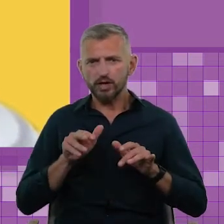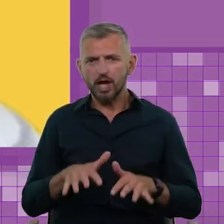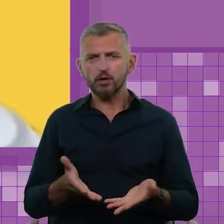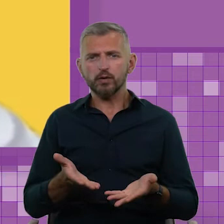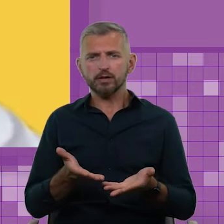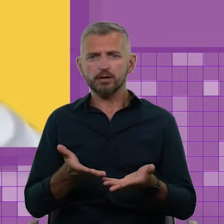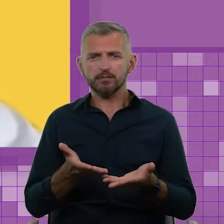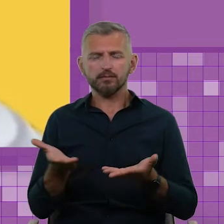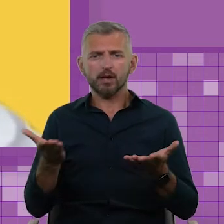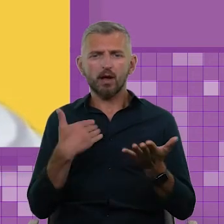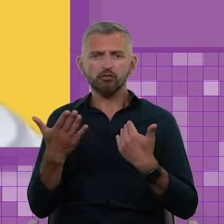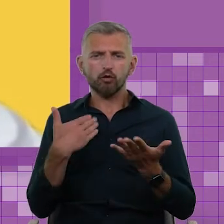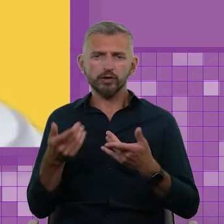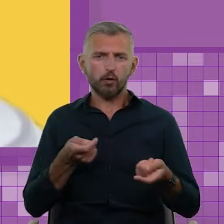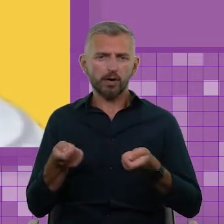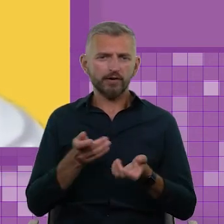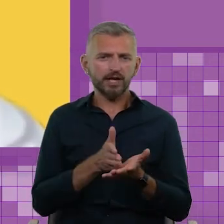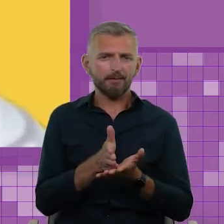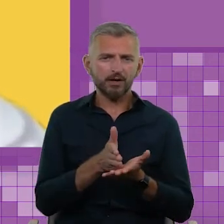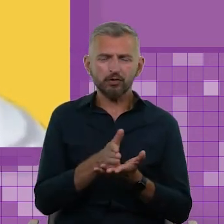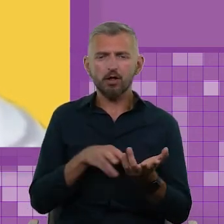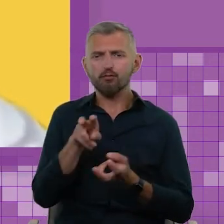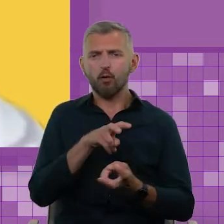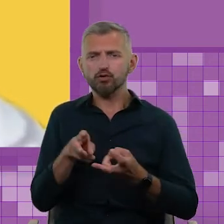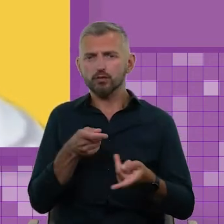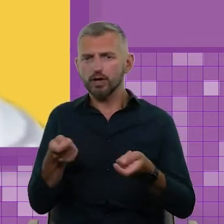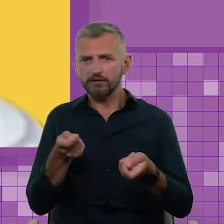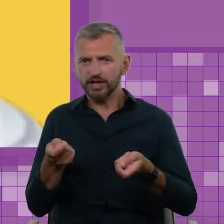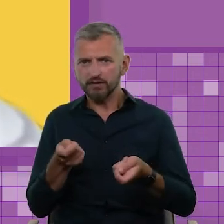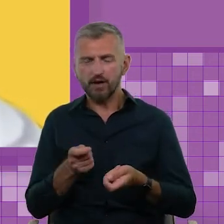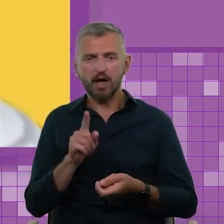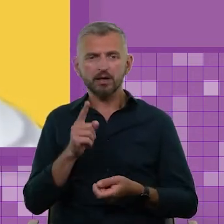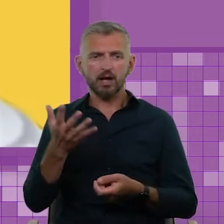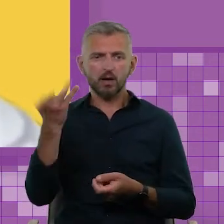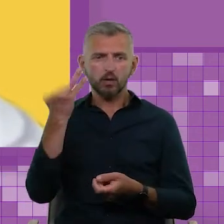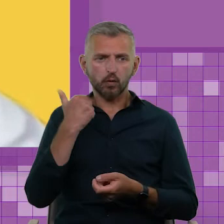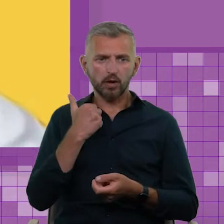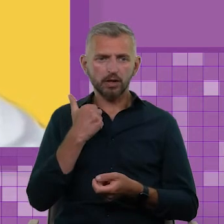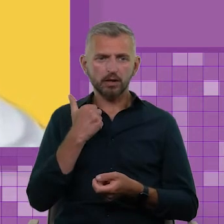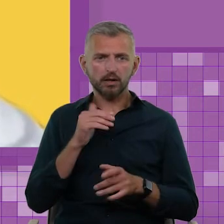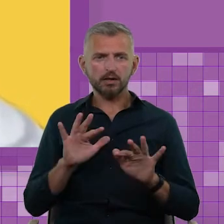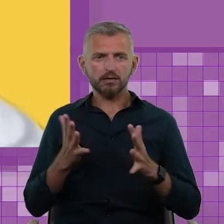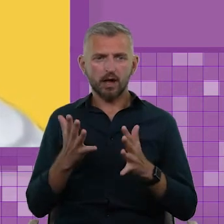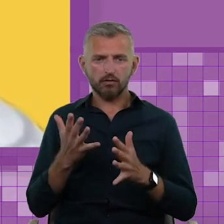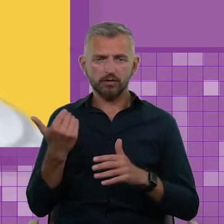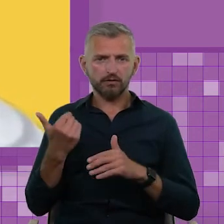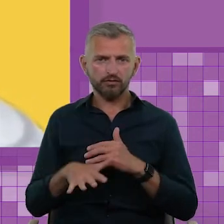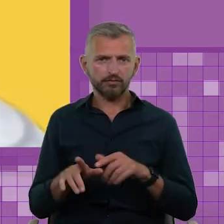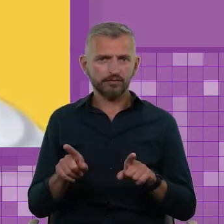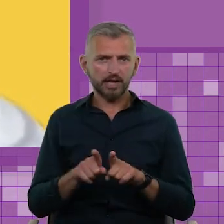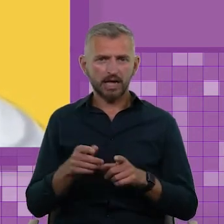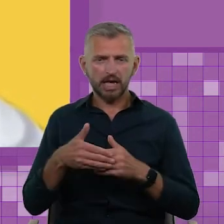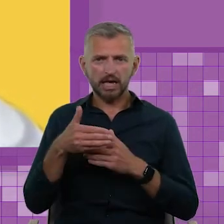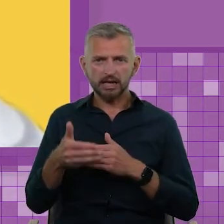яка стосується самоуправління персоналу, пошуку керівників. Але коли сталося вже такий